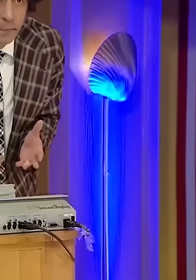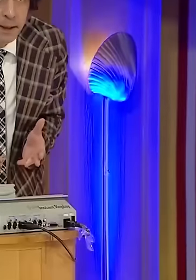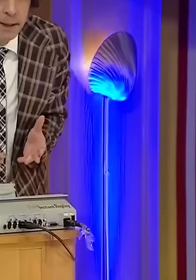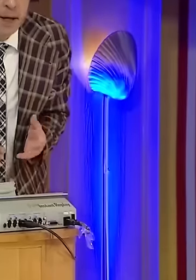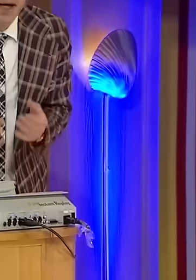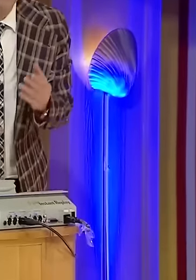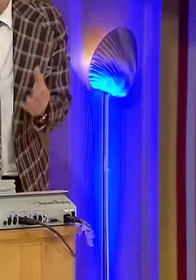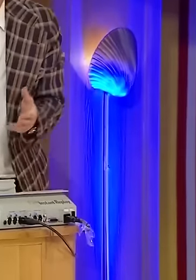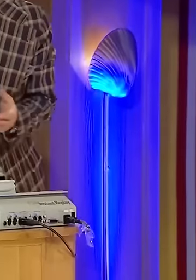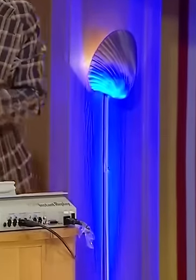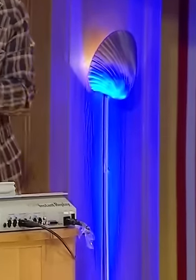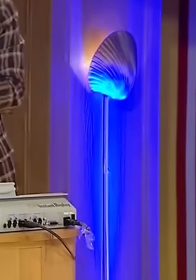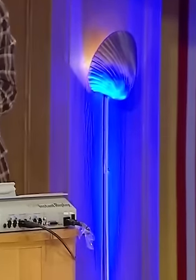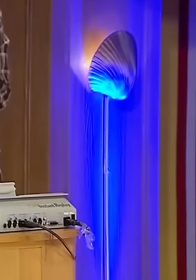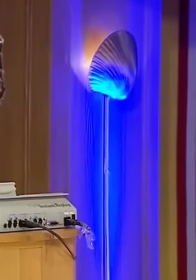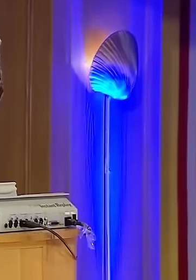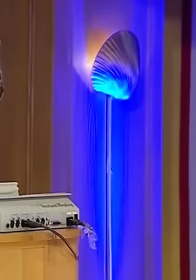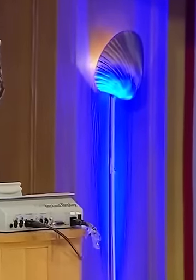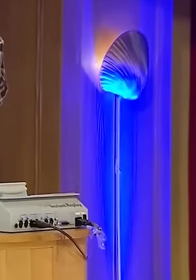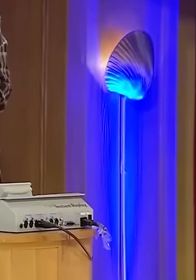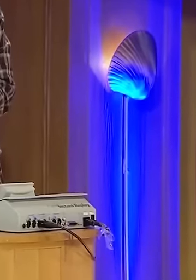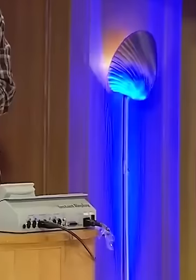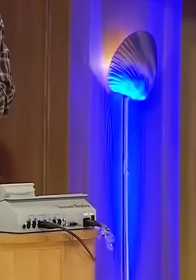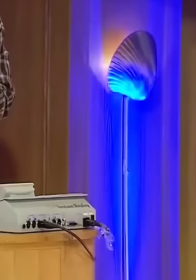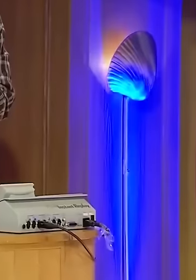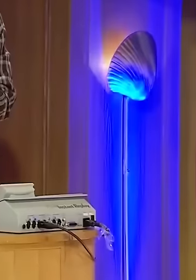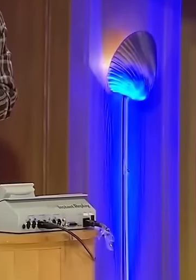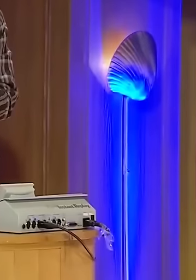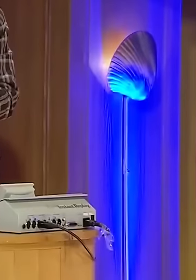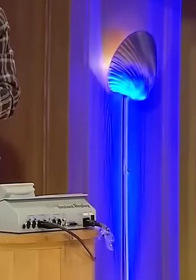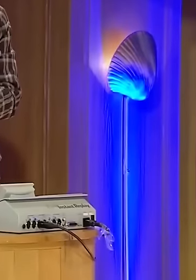bilmiyorduk. Ama ne zaman ki Nesloş bunları çevirmeye başladı,